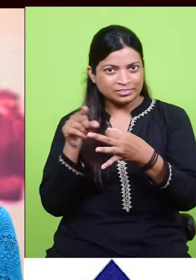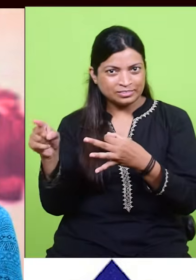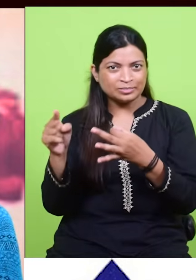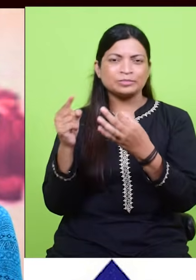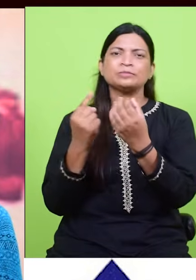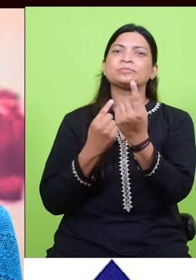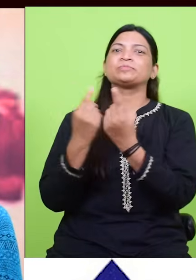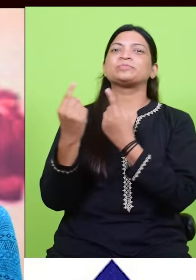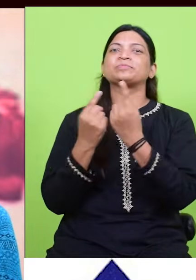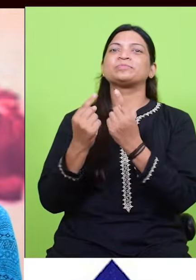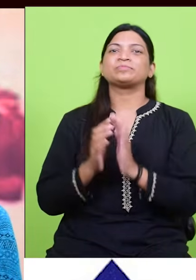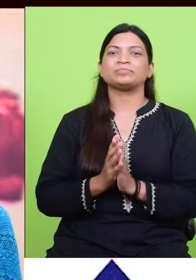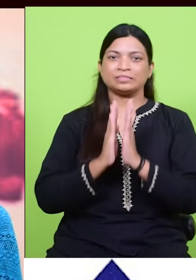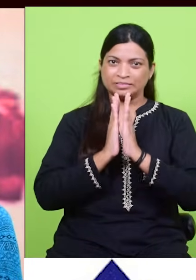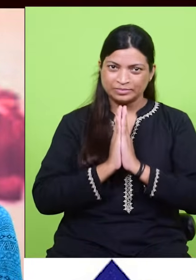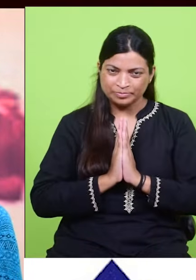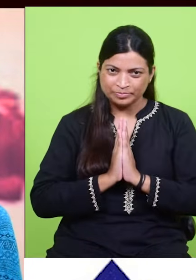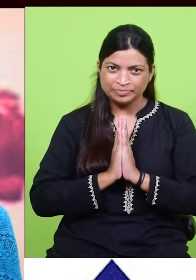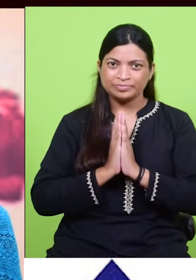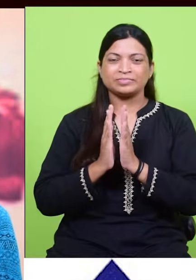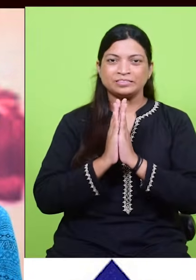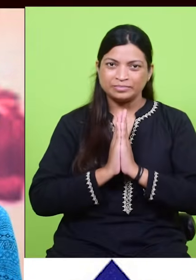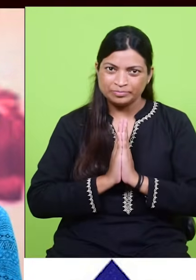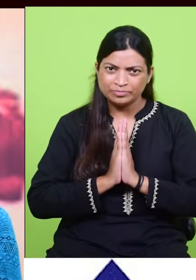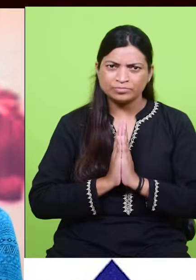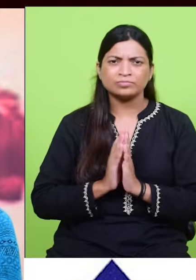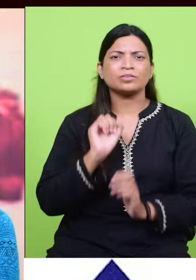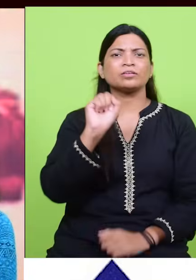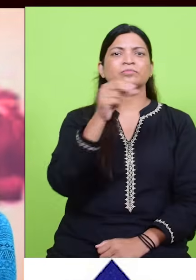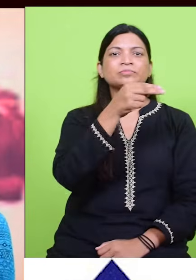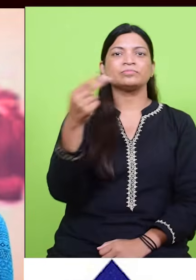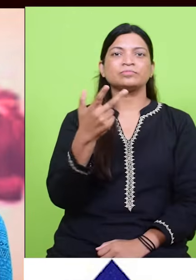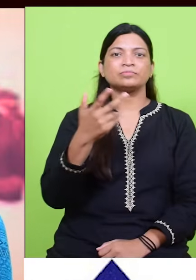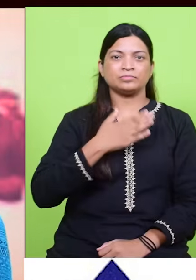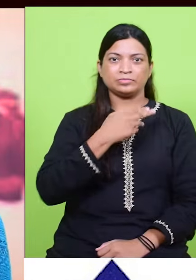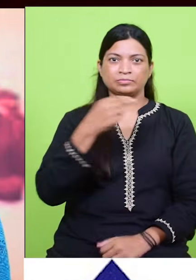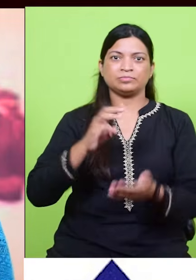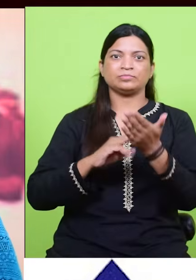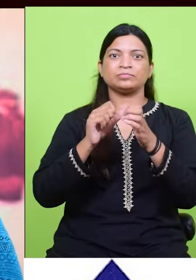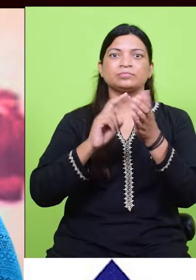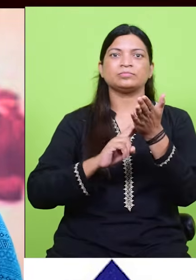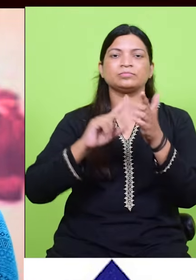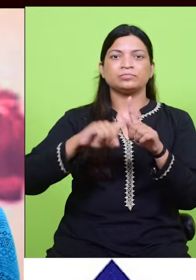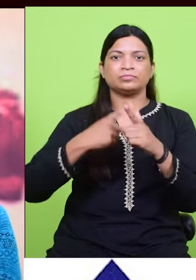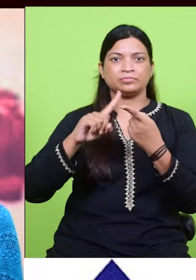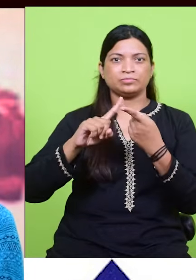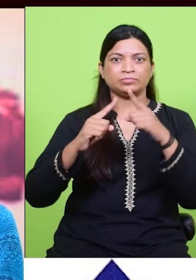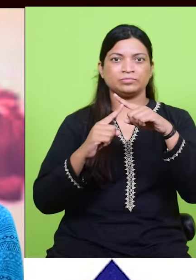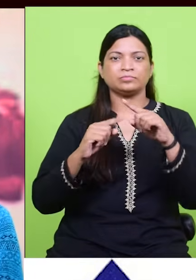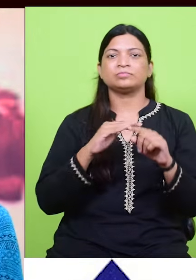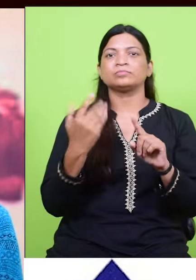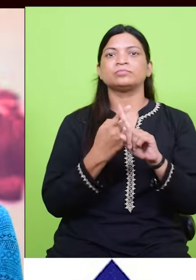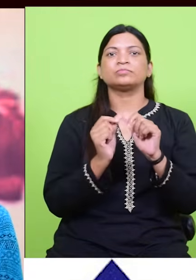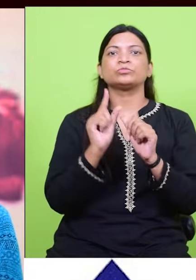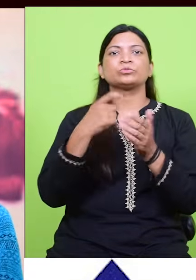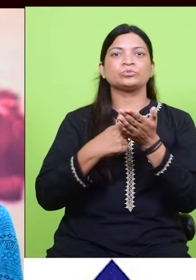से जुड़ी कहानियों के बारे में और कैसे वे इस मुकाम तक पहुँची हैं। नमस्कार मैम। नमस्कार मैम, आपका नाम बताएं। मेरा नाम